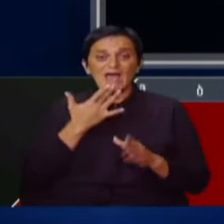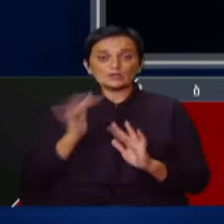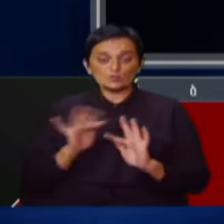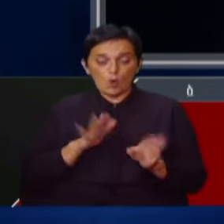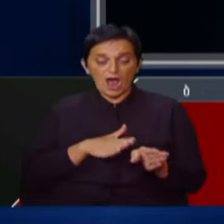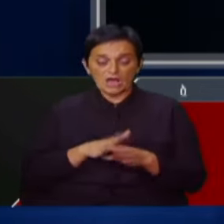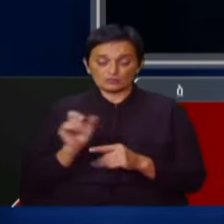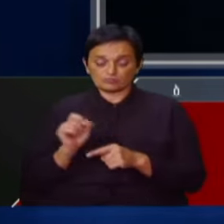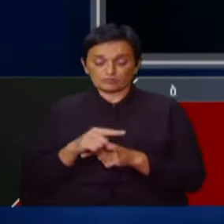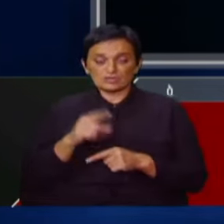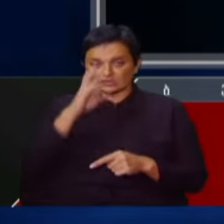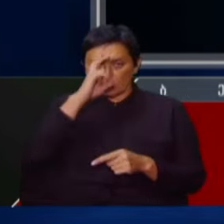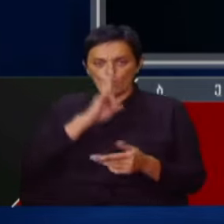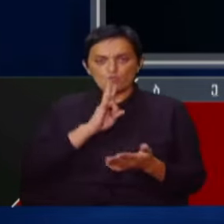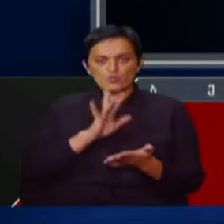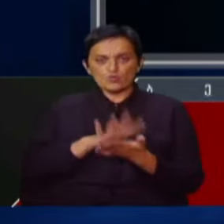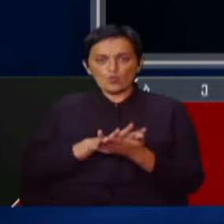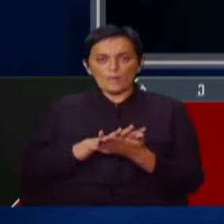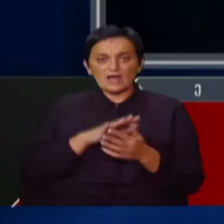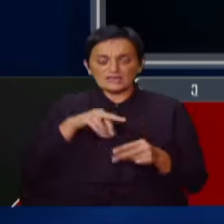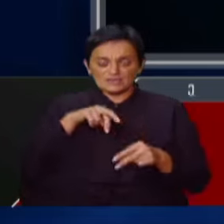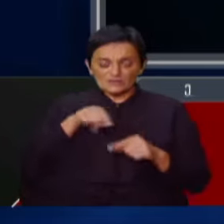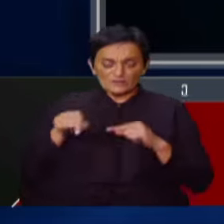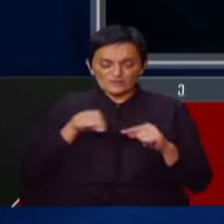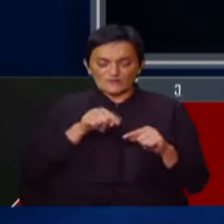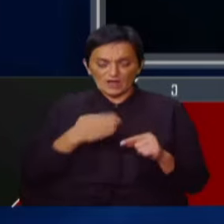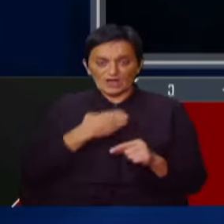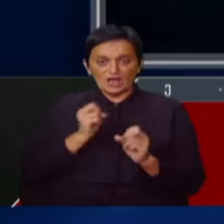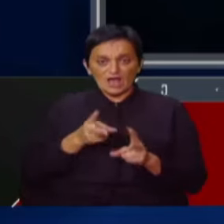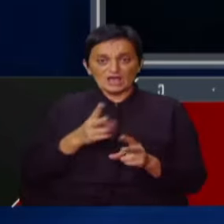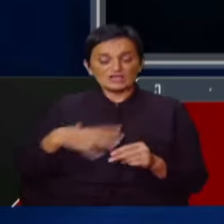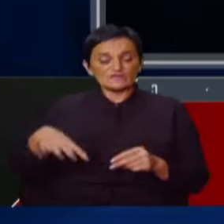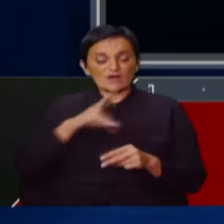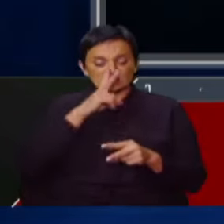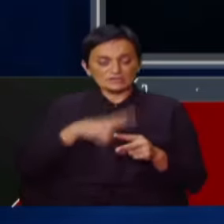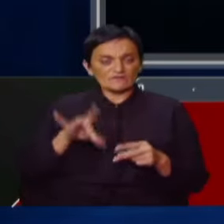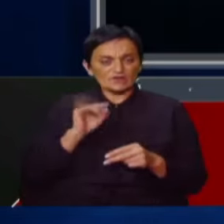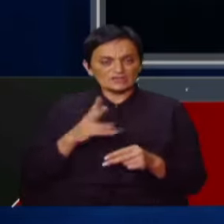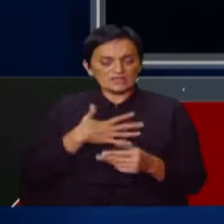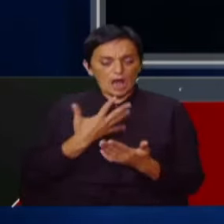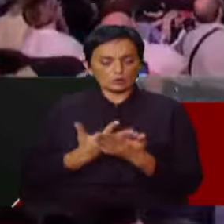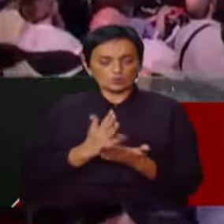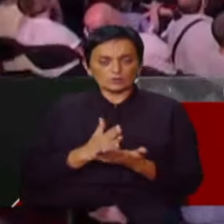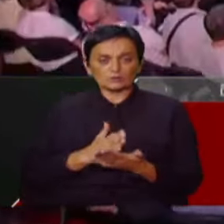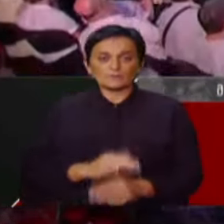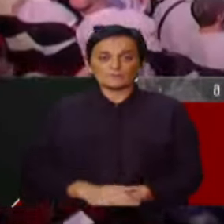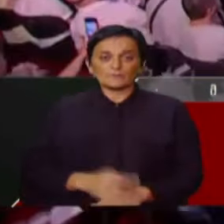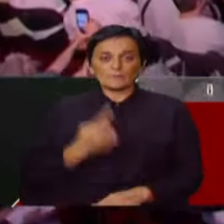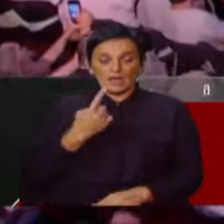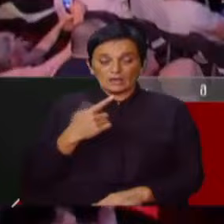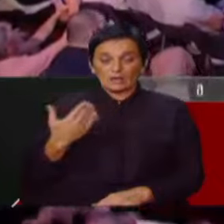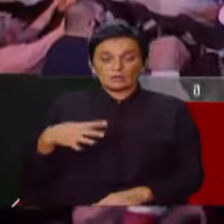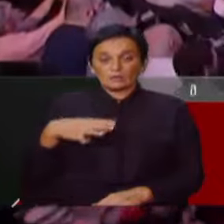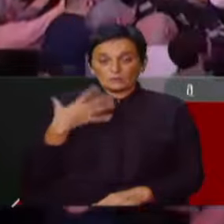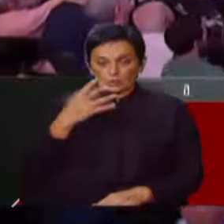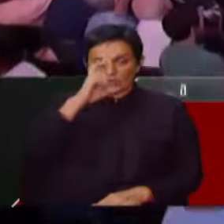მოძრაობა ასრულებს, სახელმწიფოს მუდმივად უწევს დანაღმულ ველზე სიარული, რის გამოც ქვეყნის დაკარგვის რისკი მუდმივად აქტუალური რჩება. ერთის მხრივ